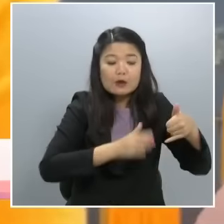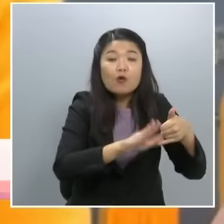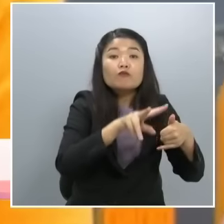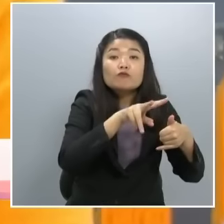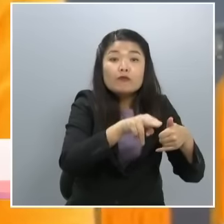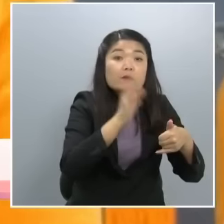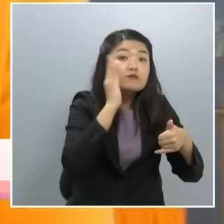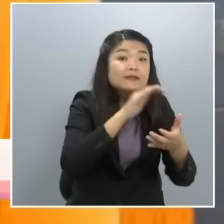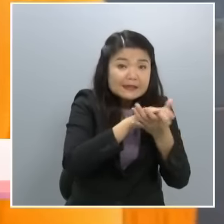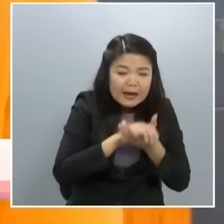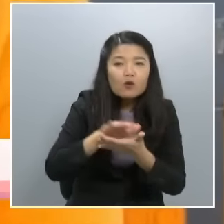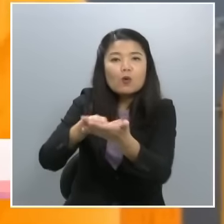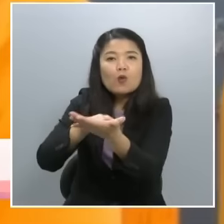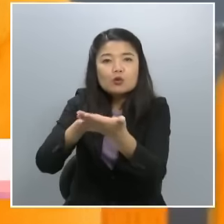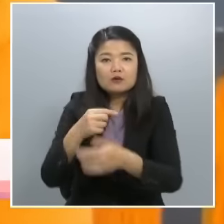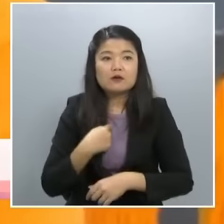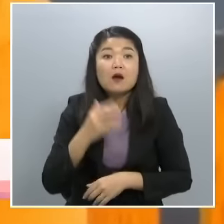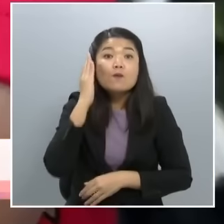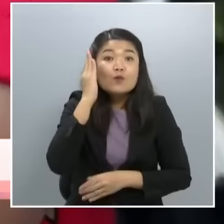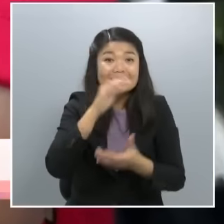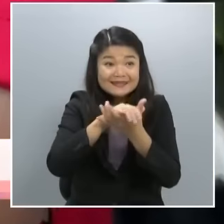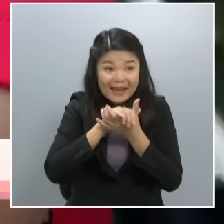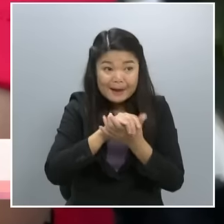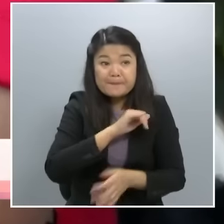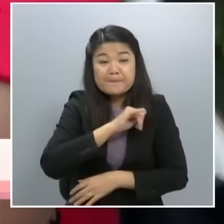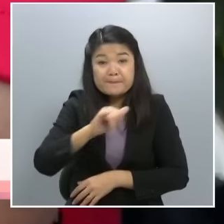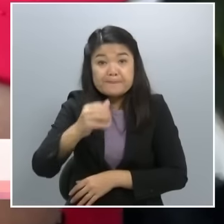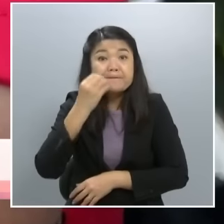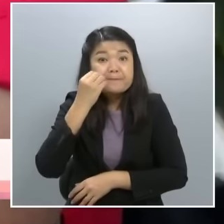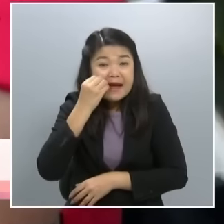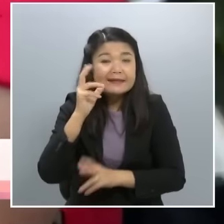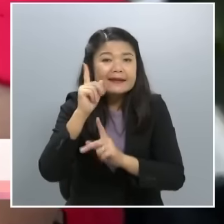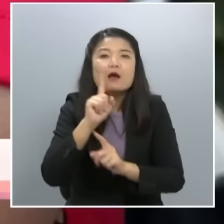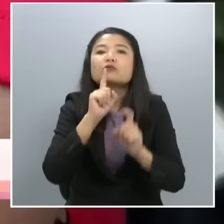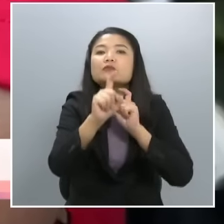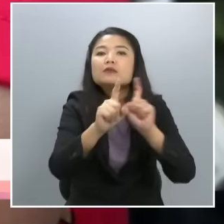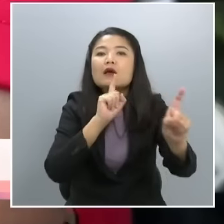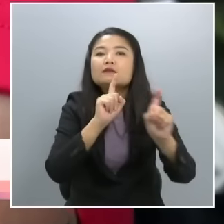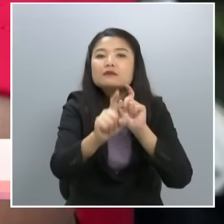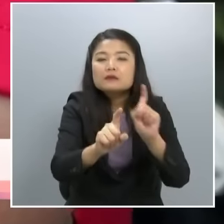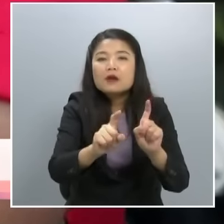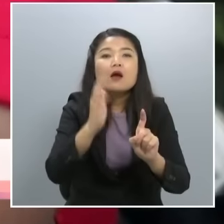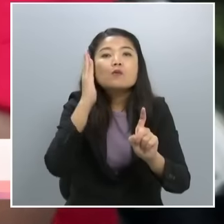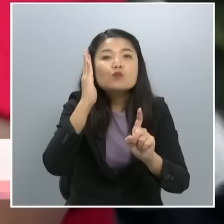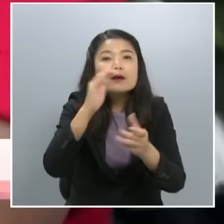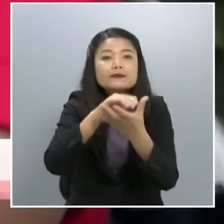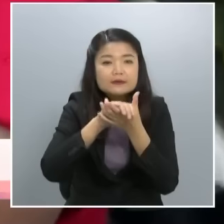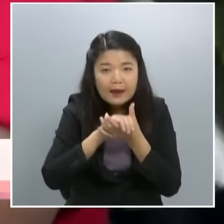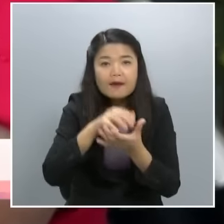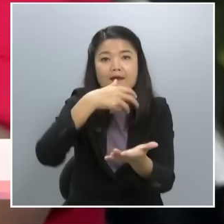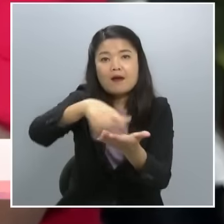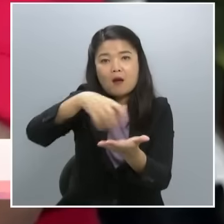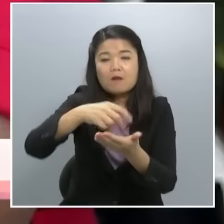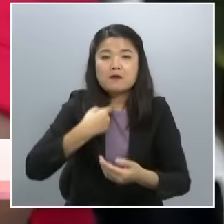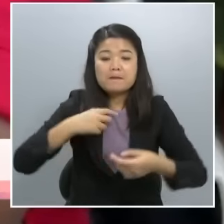ดนายธงซึ่งเป็นคู่กรณีกลับมาที่บ้านทีมข่าวได้เจอแล้วก็ไปสอบถามนะคะเจ้าตัวบอกว่าเรื่องที่มีปัญ